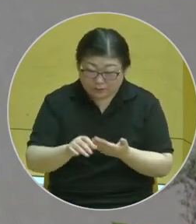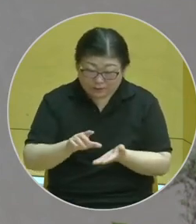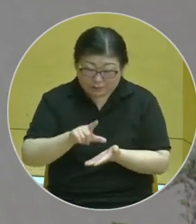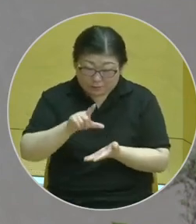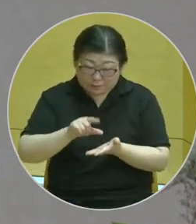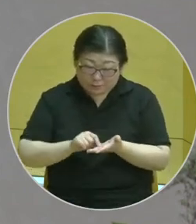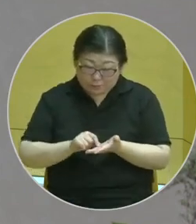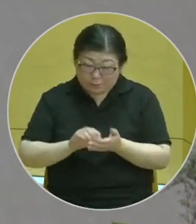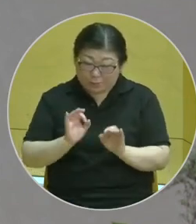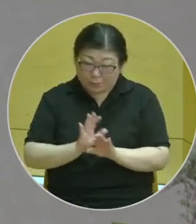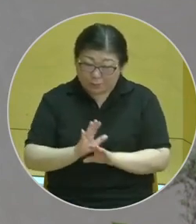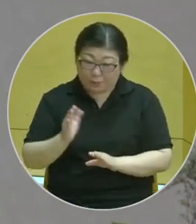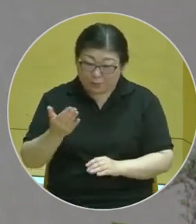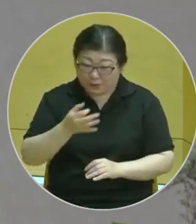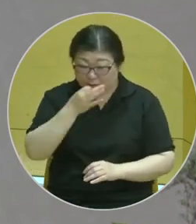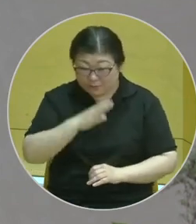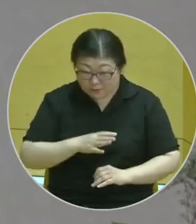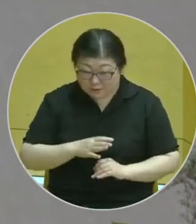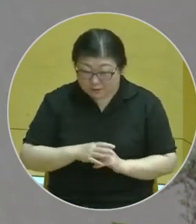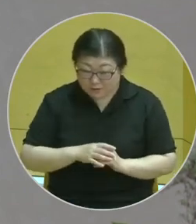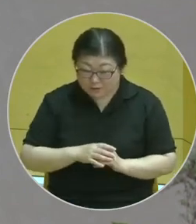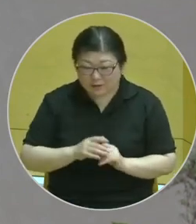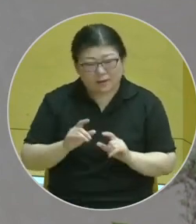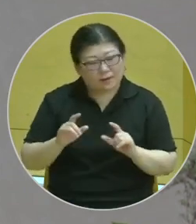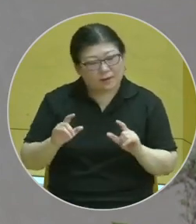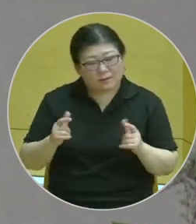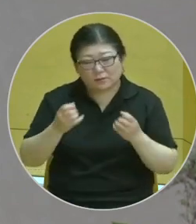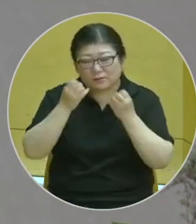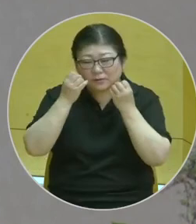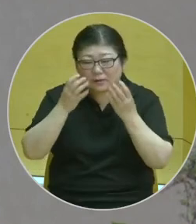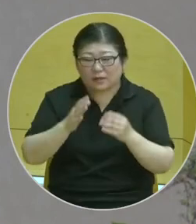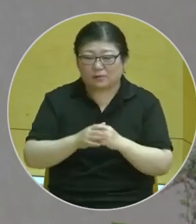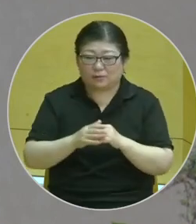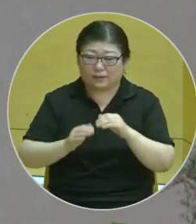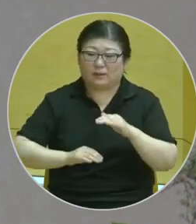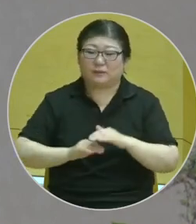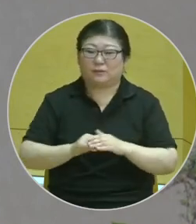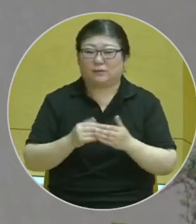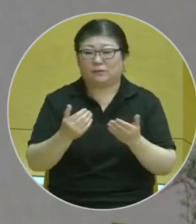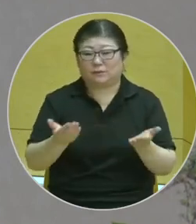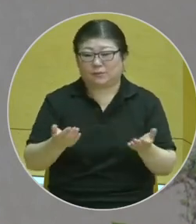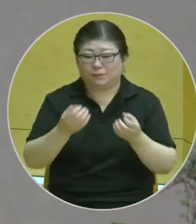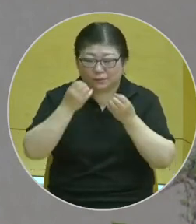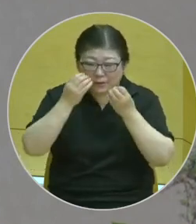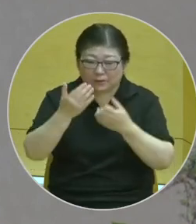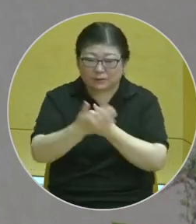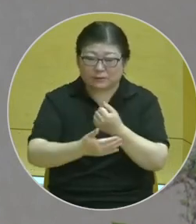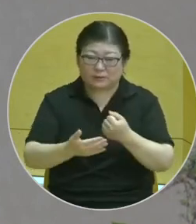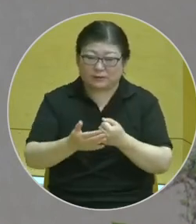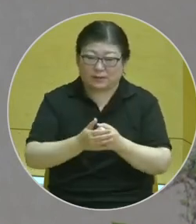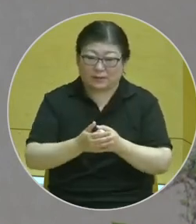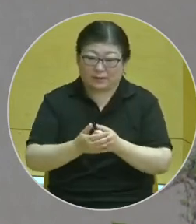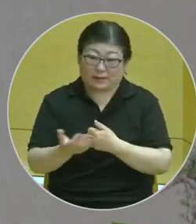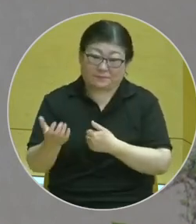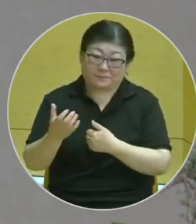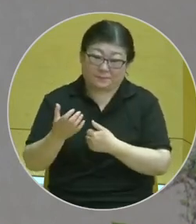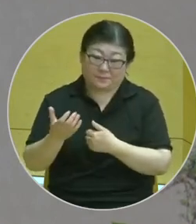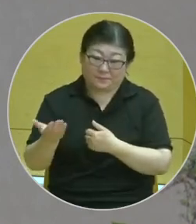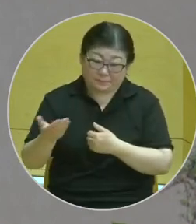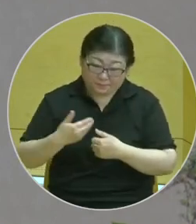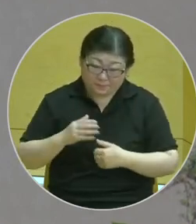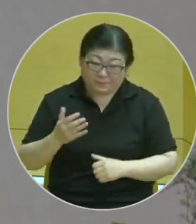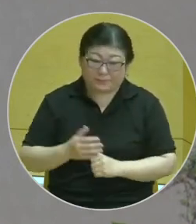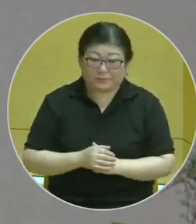했는데 새로운 개체 오시는 거예요 새로운 은혜가 우리에게 주어지는 거예요 그것이 도마가 경험